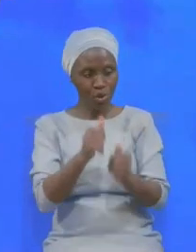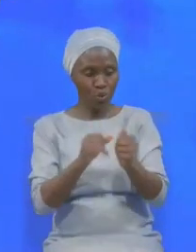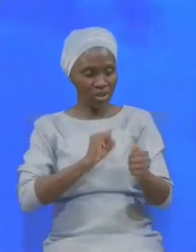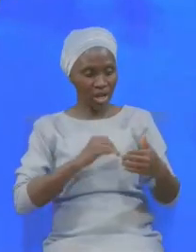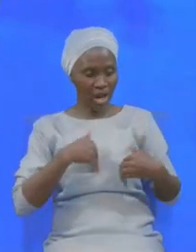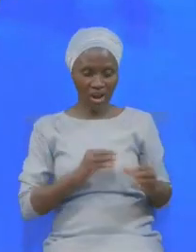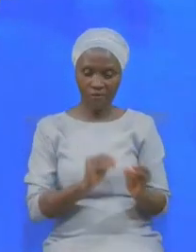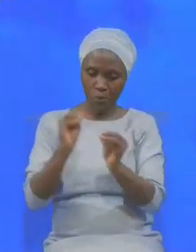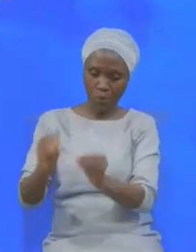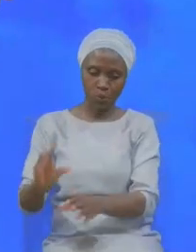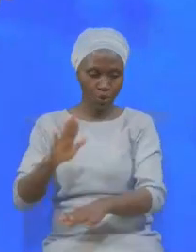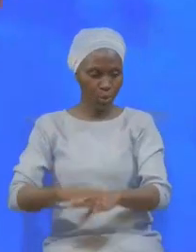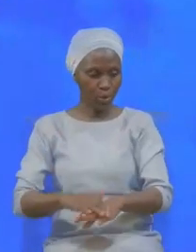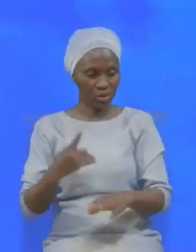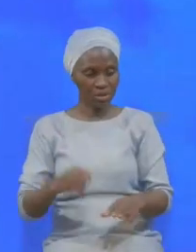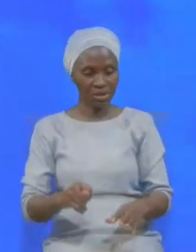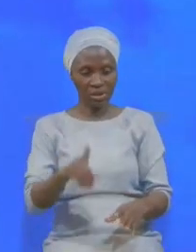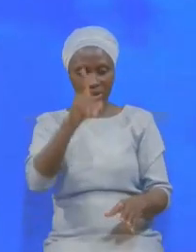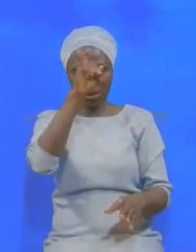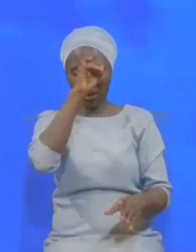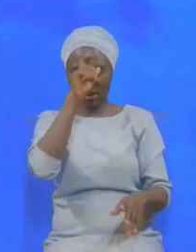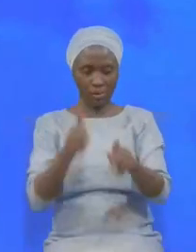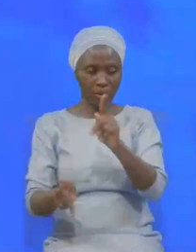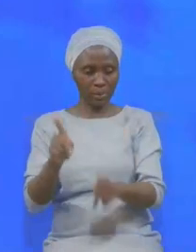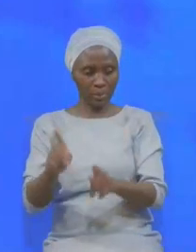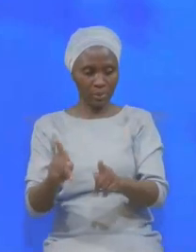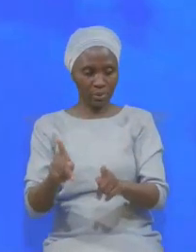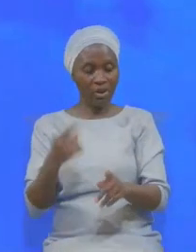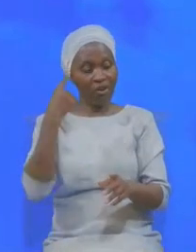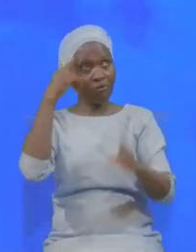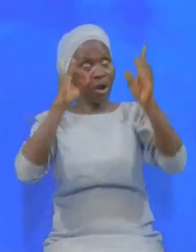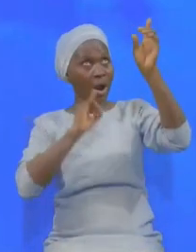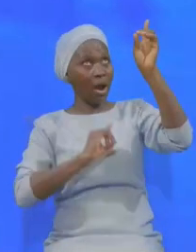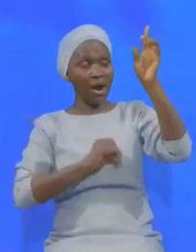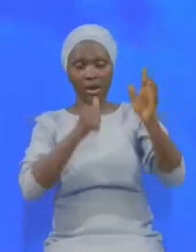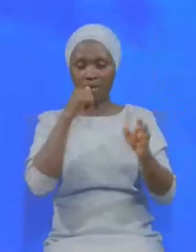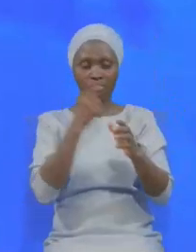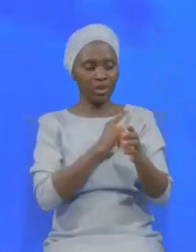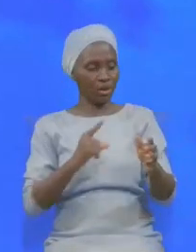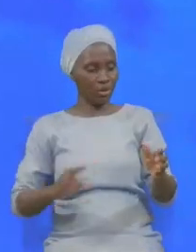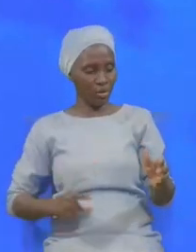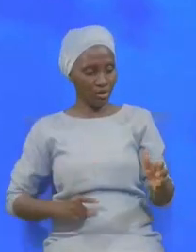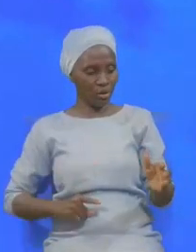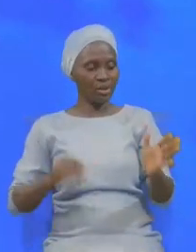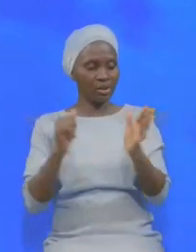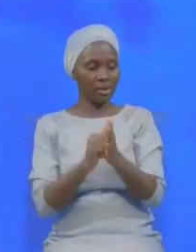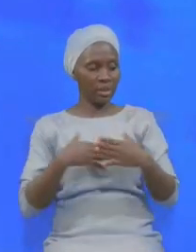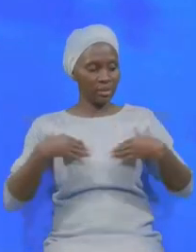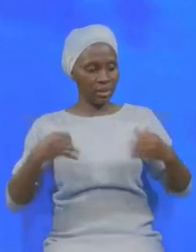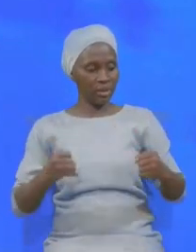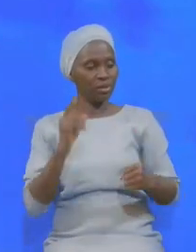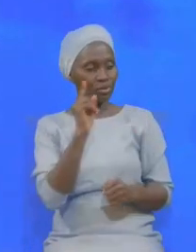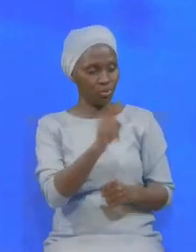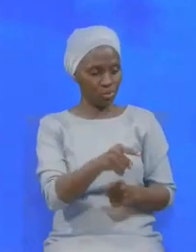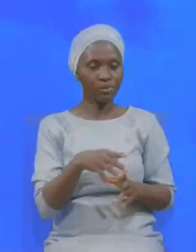Égyptiens, car je suis l'Éternel qui te guérit. »